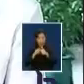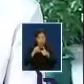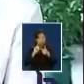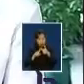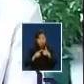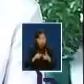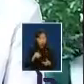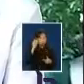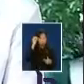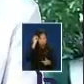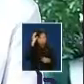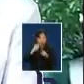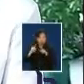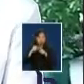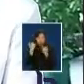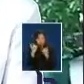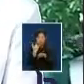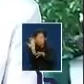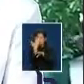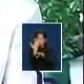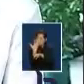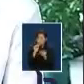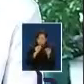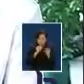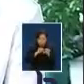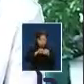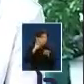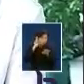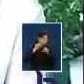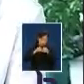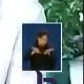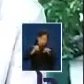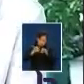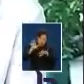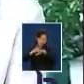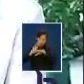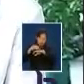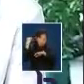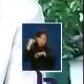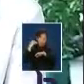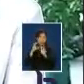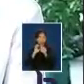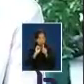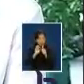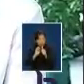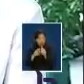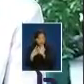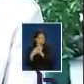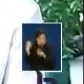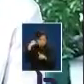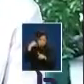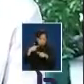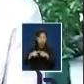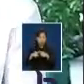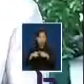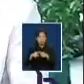ความรู้ต่างๆในนี้สื่อเราก็ทำให้เยอะผมคิดว่าเนี่ยอย่างโรคมือเท้าปากที่เห็นได้ชัดเลยประชาชนบริโภคสื่